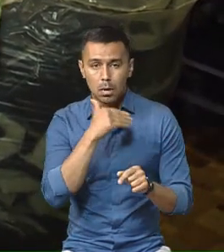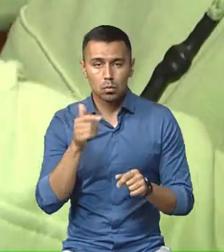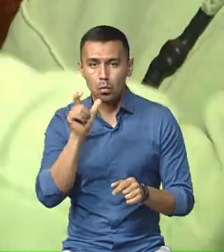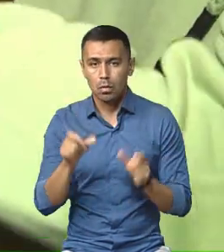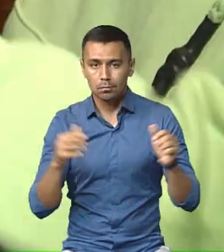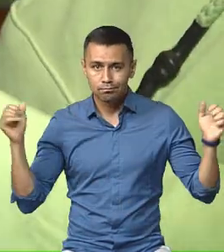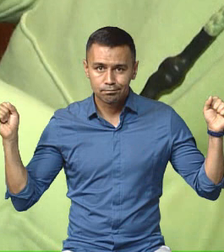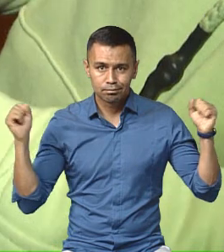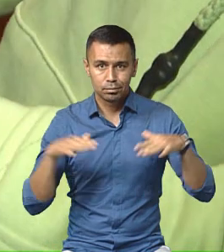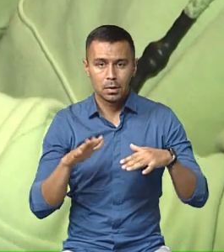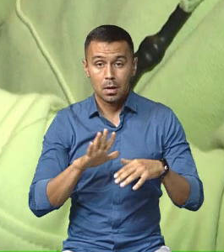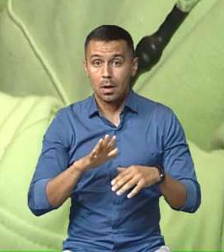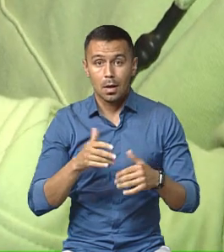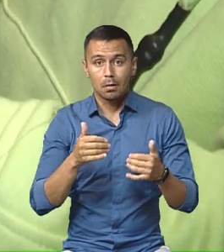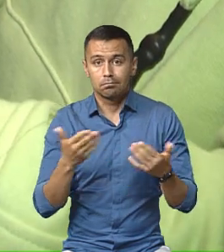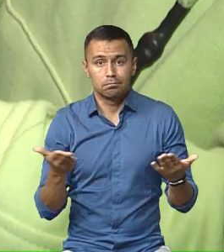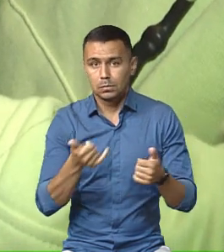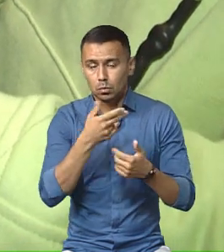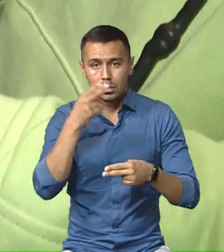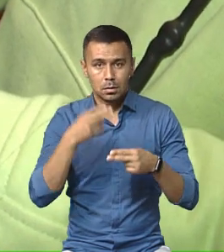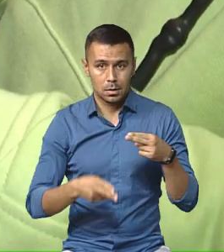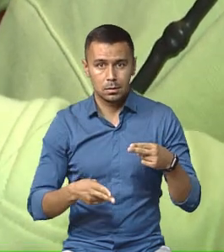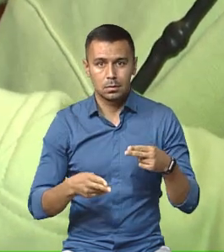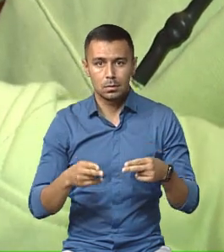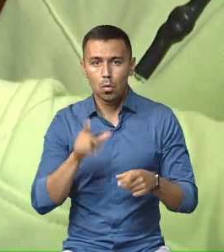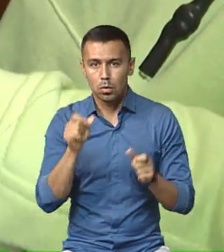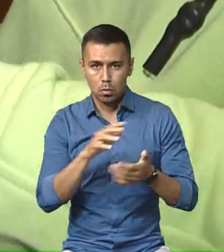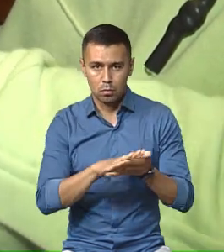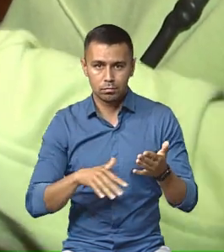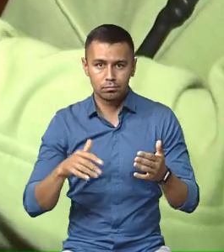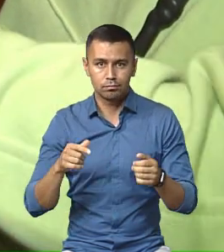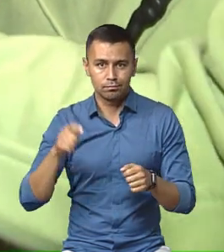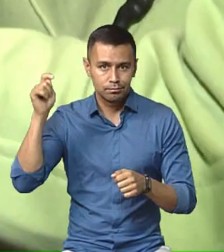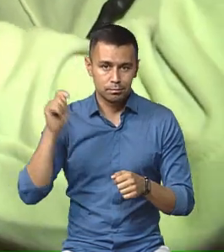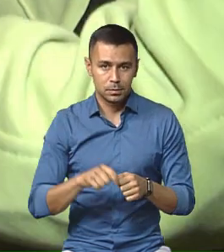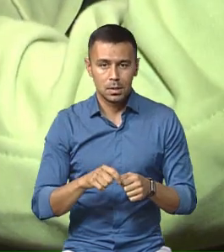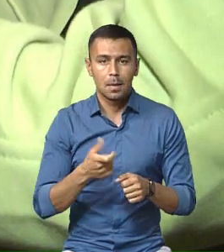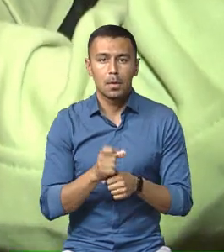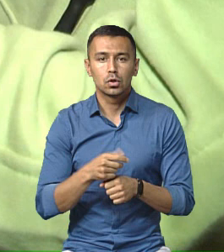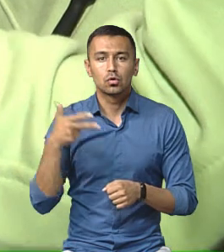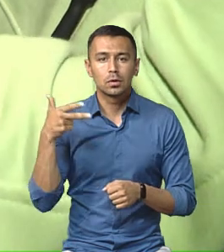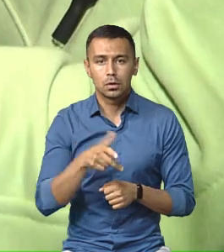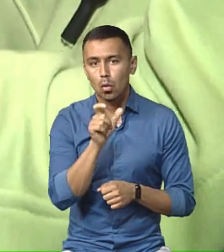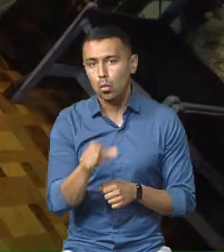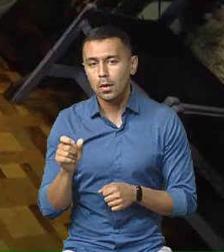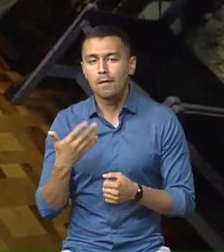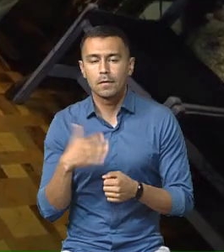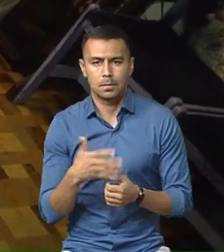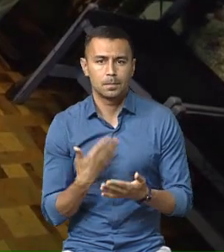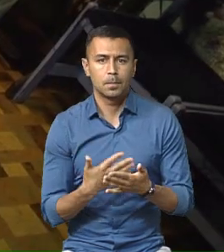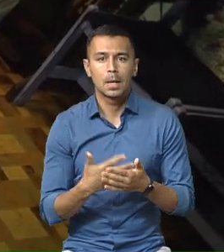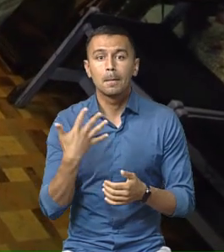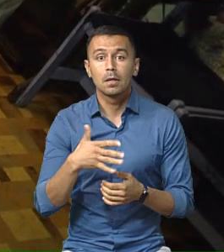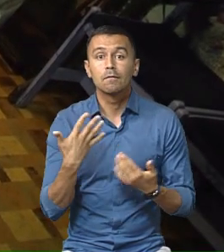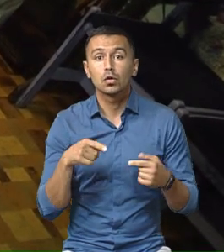який нескінченний, і він досі не прекращається. Проїхало більше 300 тисяч людей, і вже коло 50